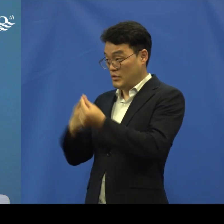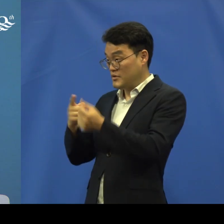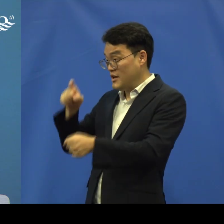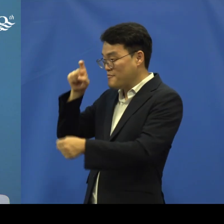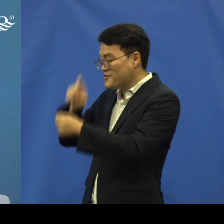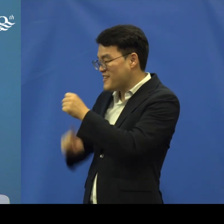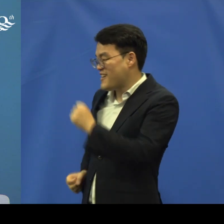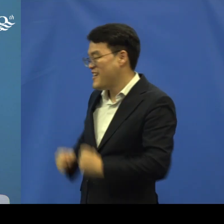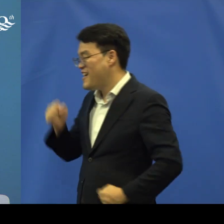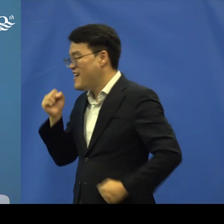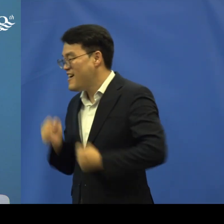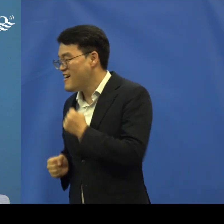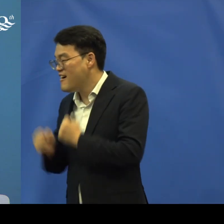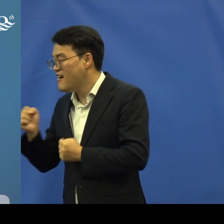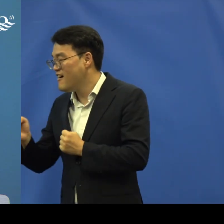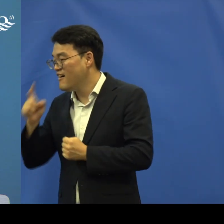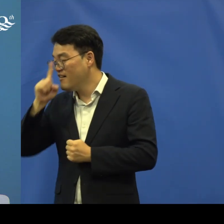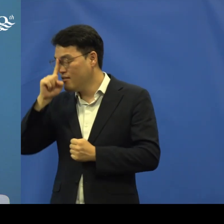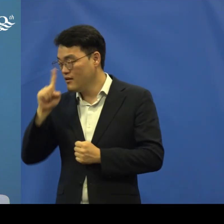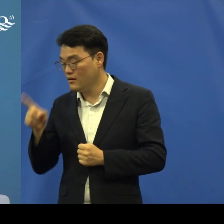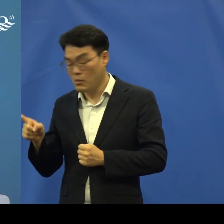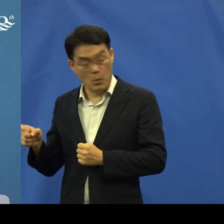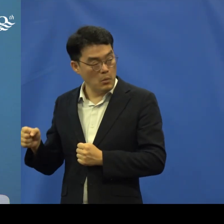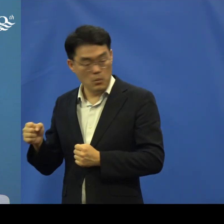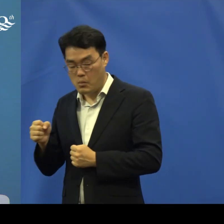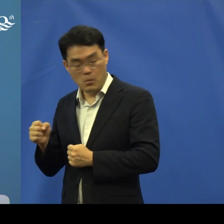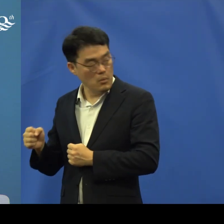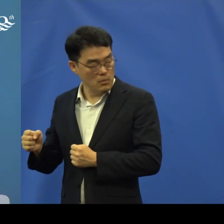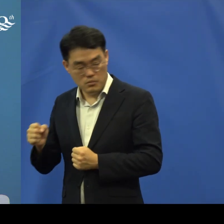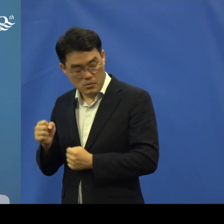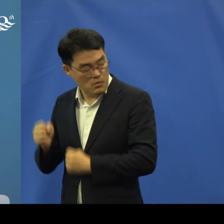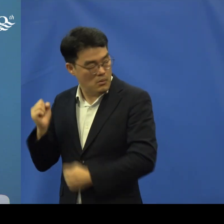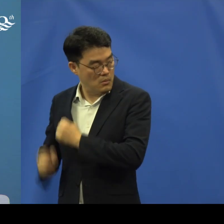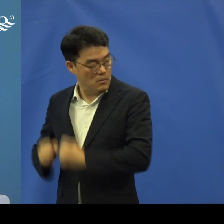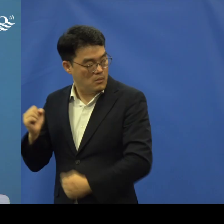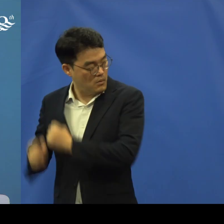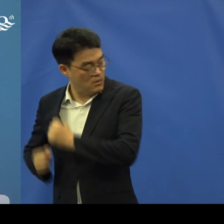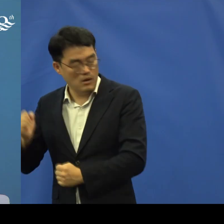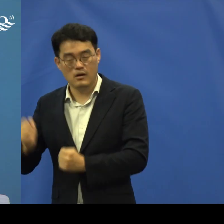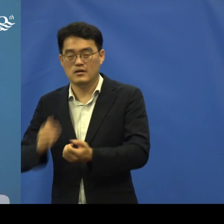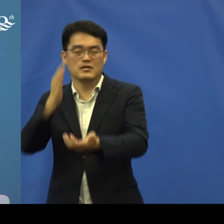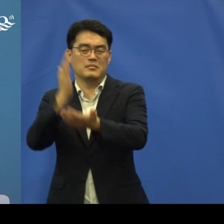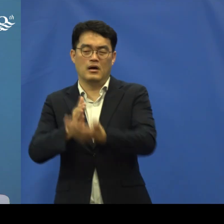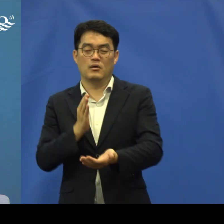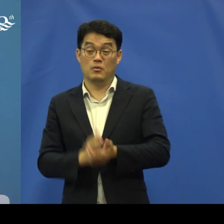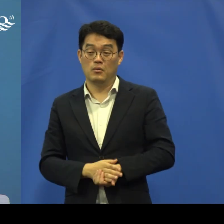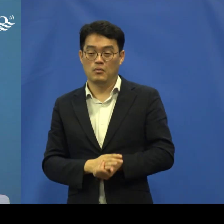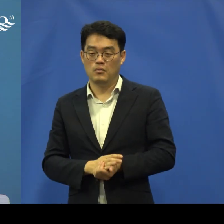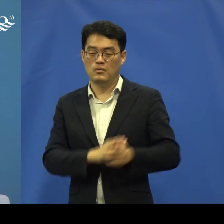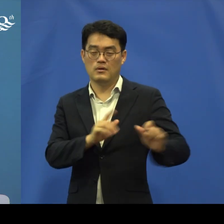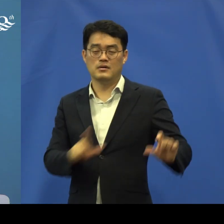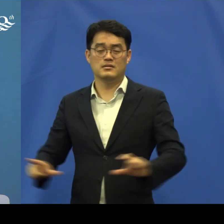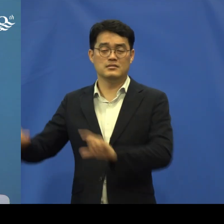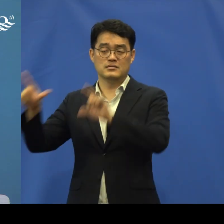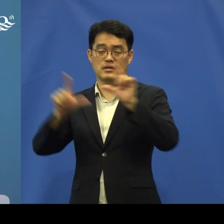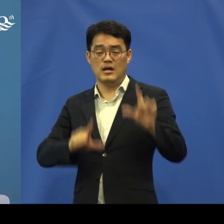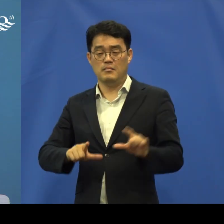분들이 있어요. 누군가의 말에 붙들려 매여 있는 분들이 계십니까? 삶의 우선순위를 다시 확인하셔야 돼요.